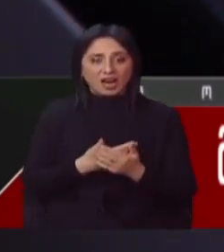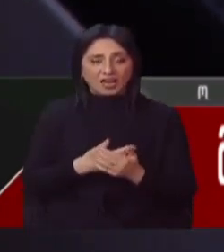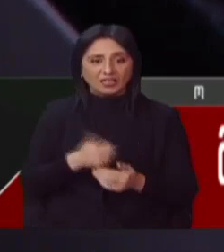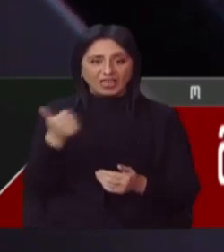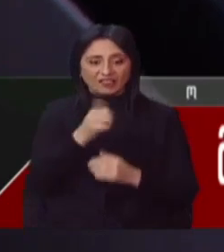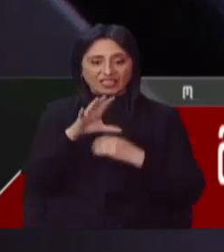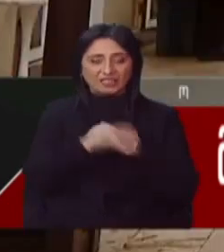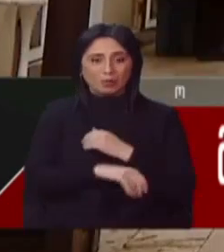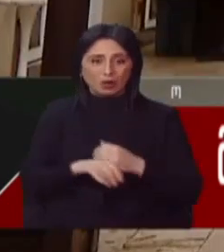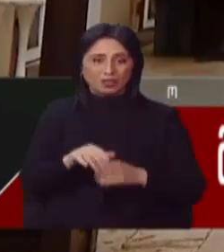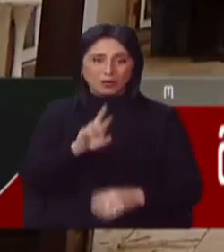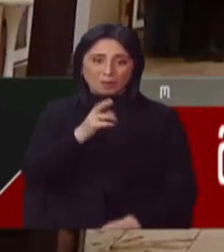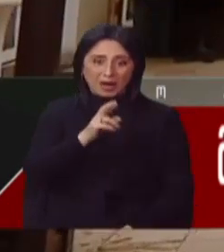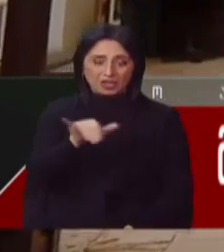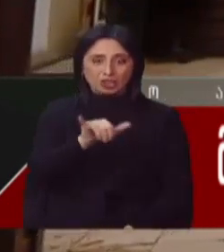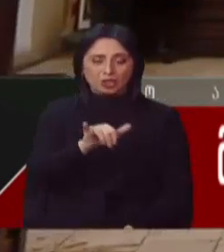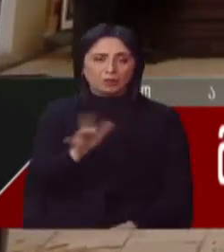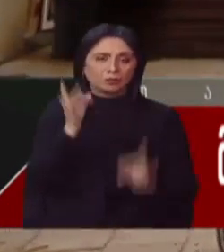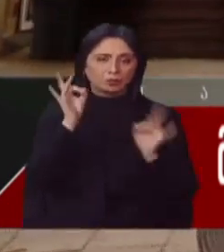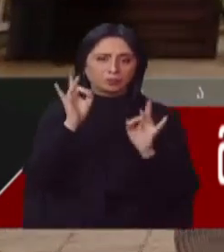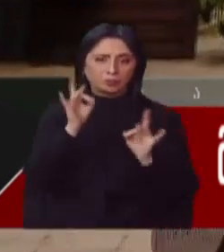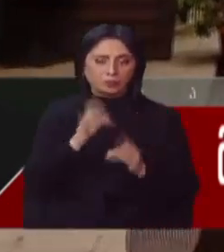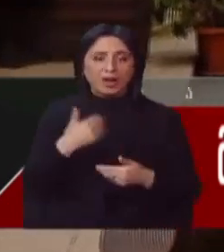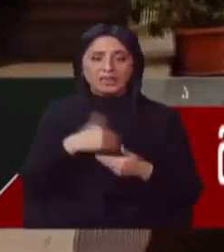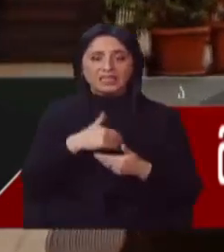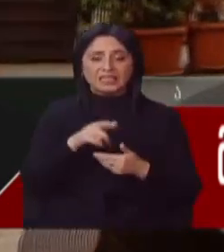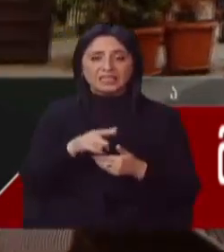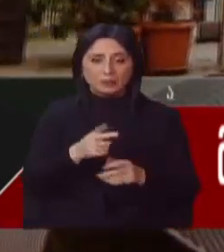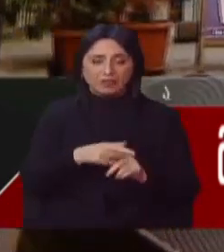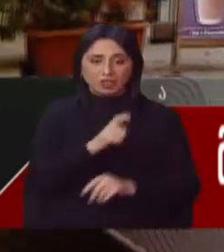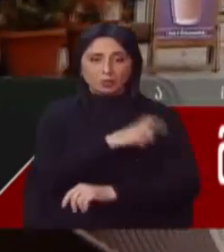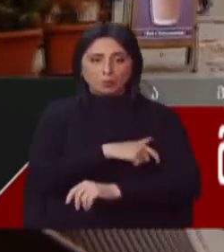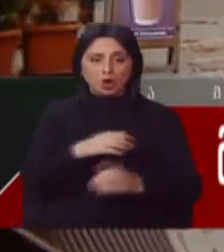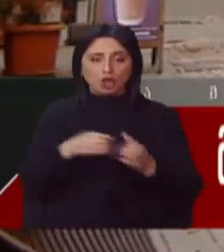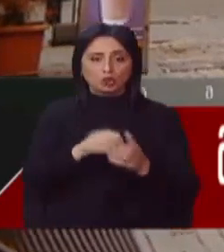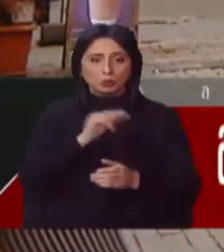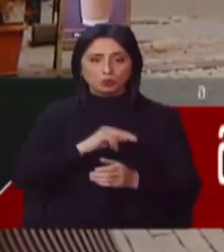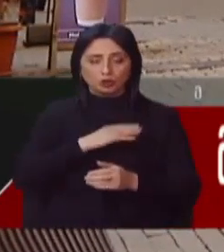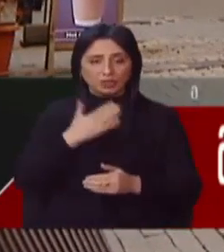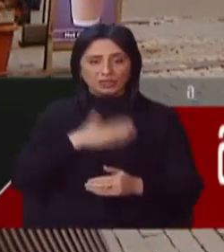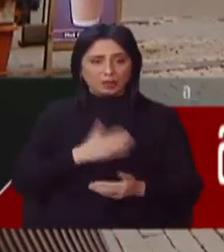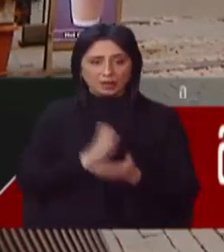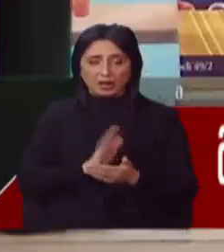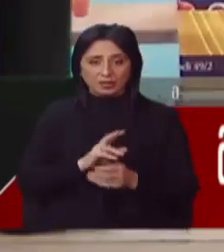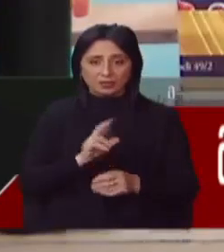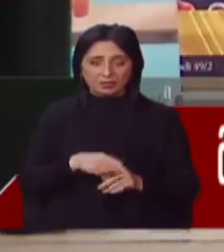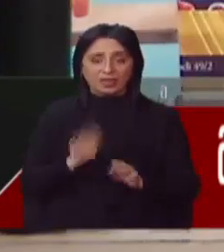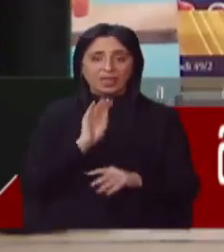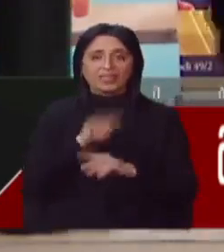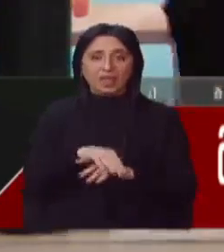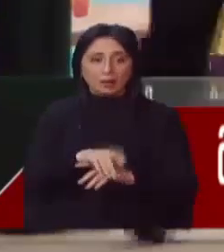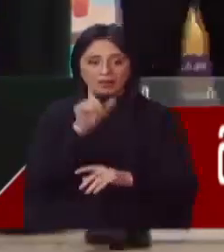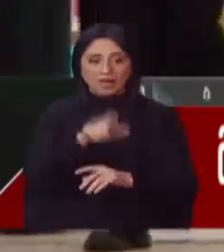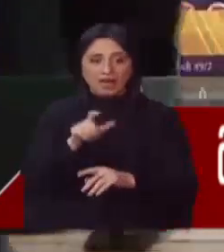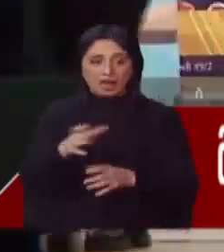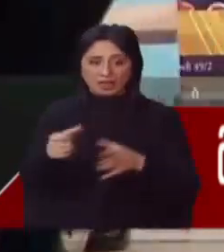კვირის ბოლო დღეები. პარასკევს და შაბათს მუნიციპალურ ინსპექციაში მორიგე ჯგუფების მუშაობა საკმარისი არ არის და დამატებითი